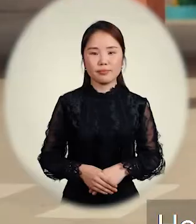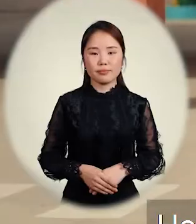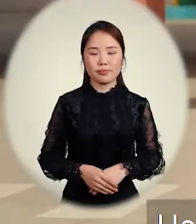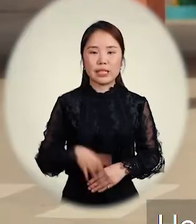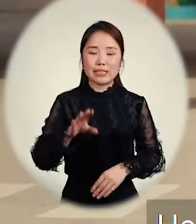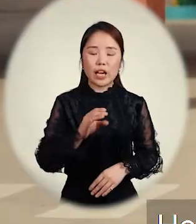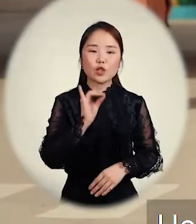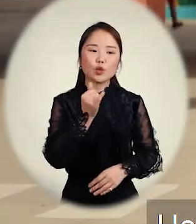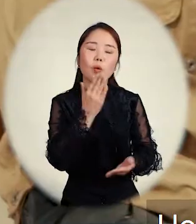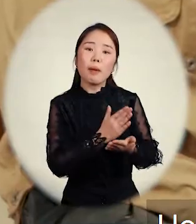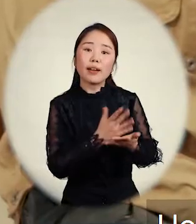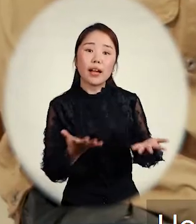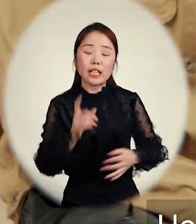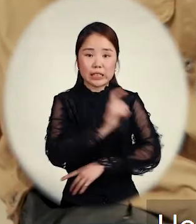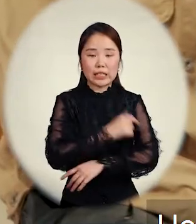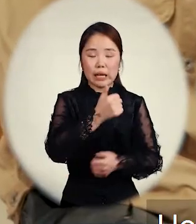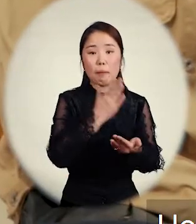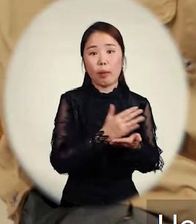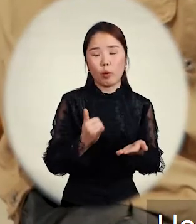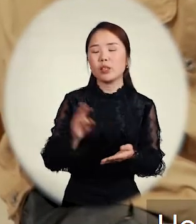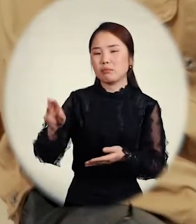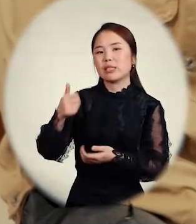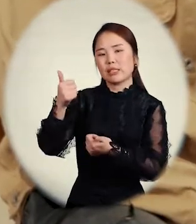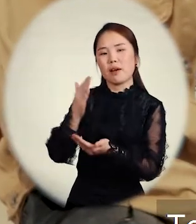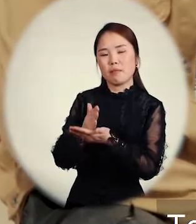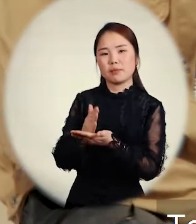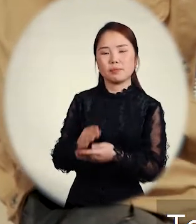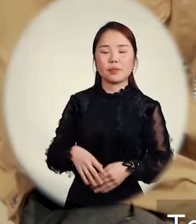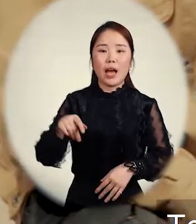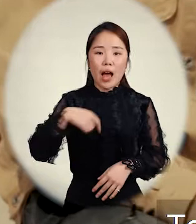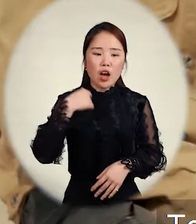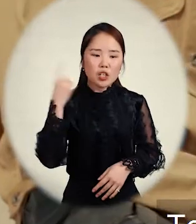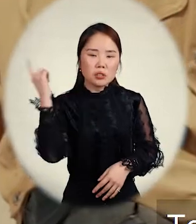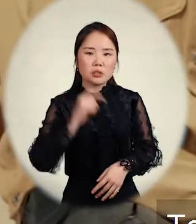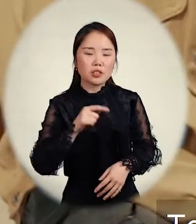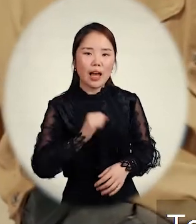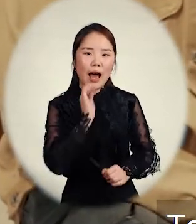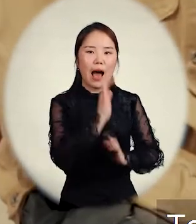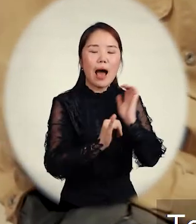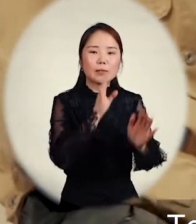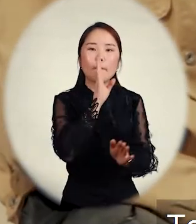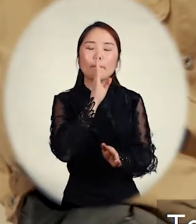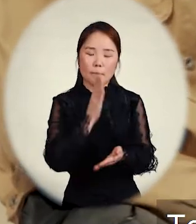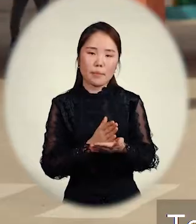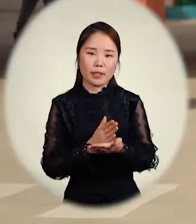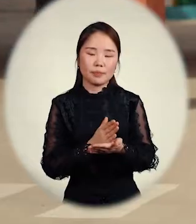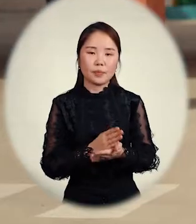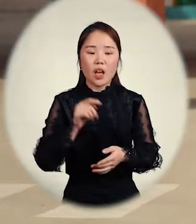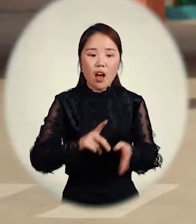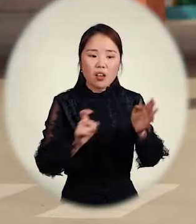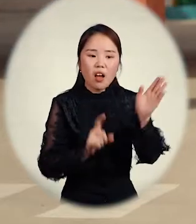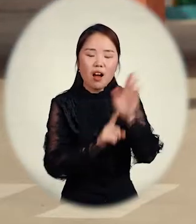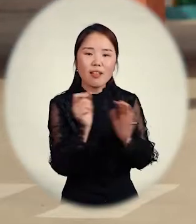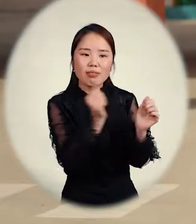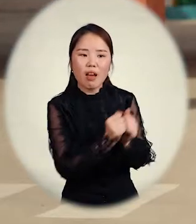За, сонь сага юу яцгаана? Хичээл номын сонь уу? Сайн. За, ахын нөөдөр та хэдээс айгүй гоёгаа хид хид асуултад сууна заяа. За, эзэнээс